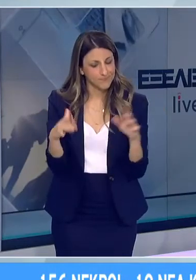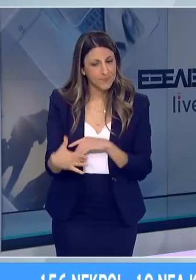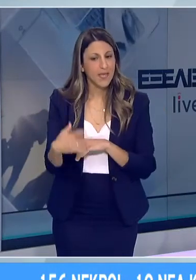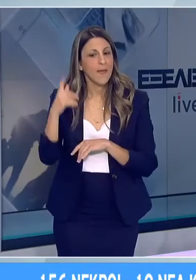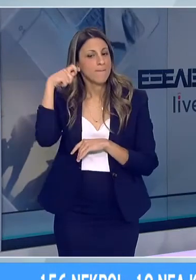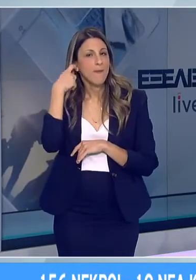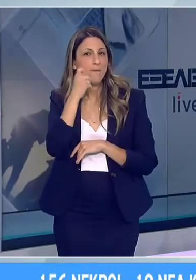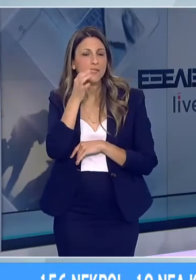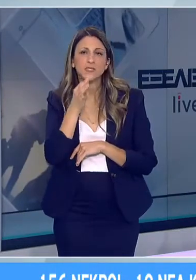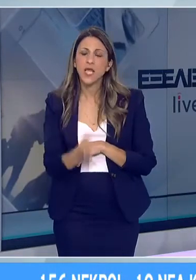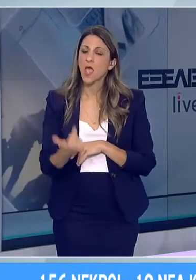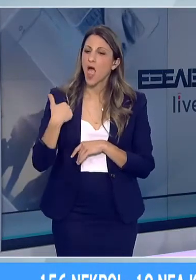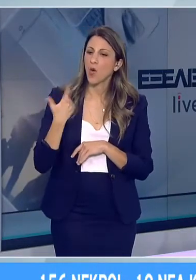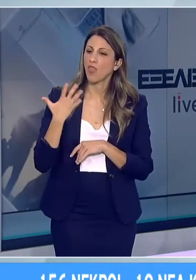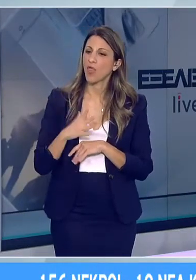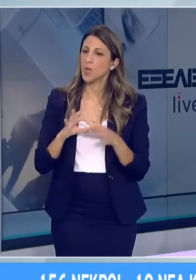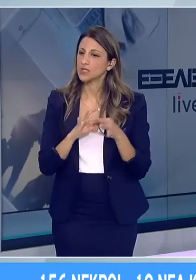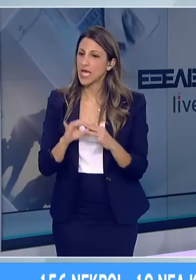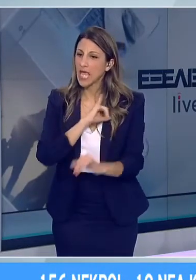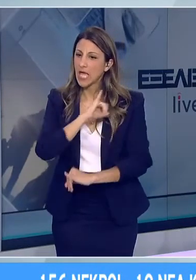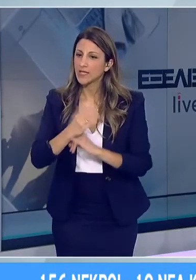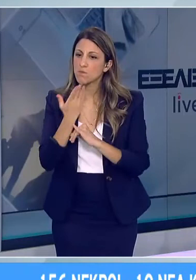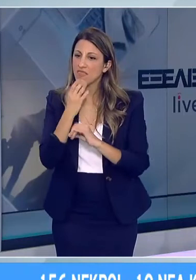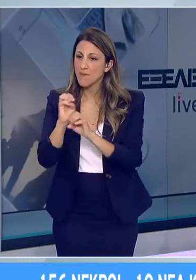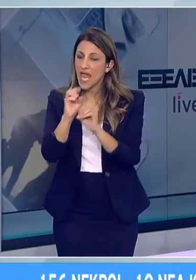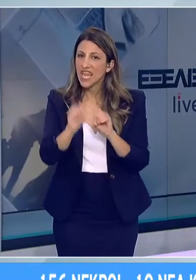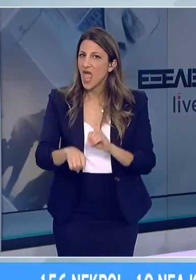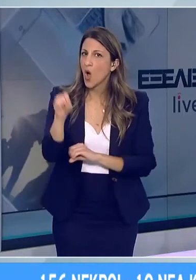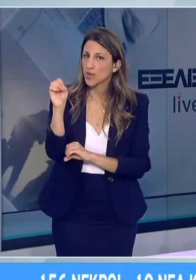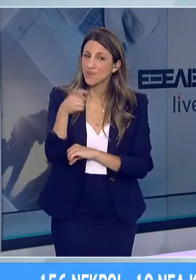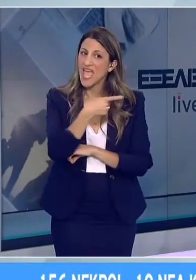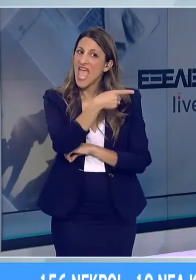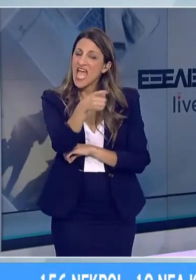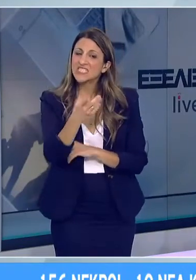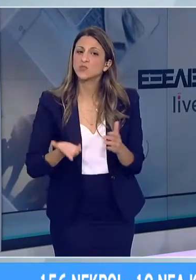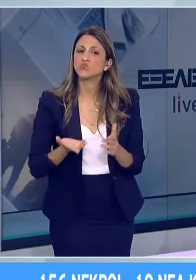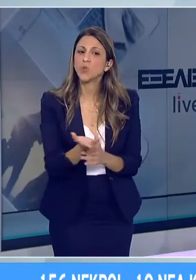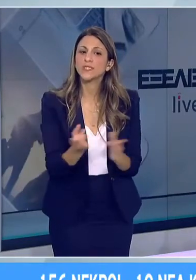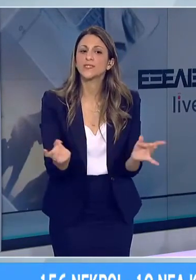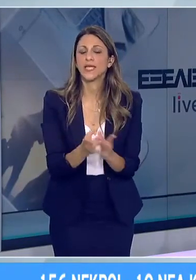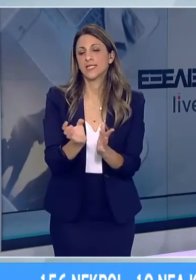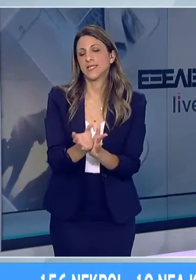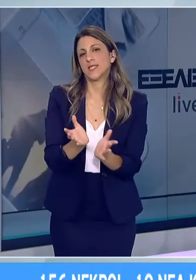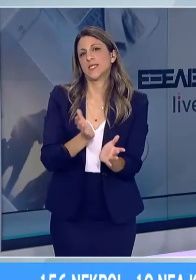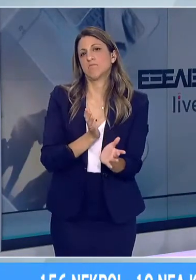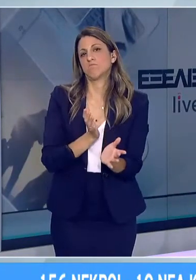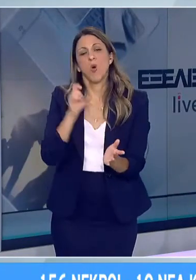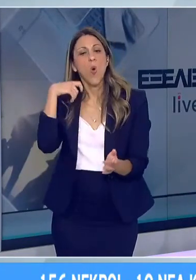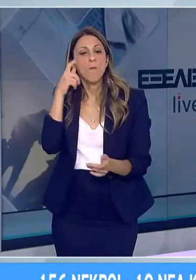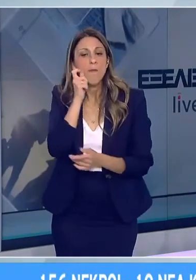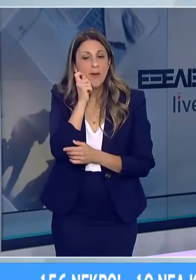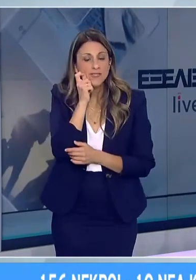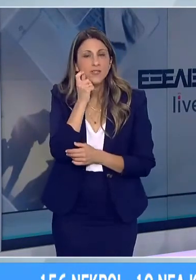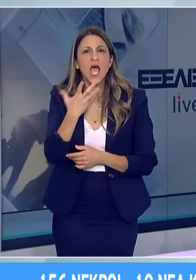παιδί τους θα συνεχίσει τα διαδικτυακά μαθήματα. Τι συστήνουν οι γιατροί και εσείς προσωπικά σε γονείς με ήπια ή μέτρια προβλήματα υγείας